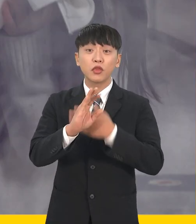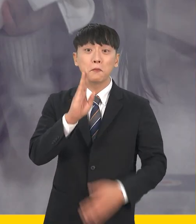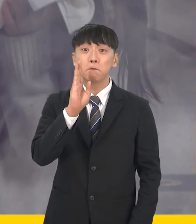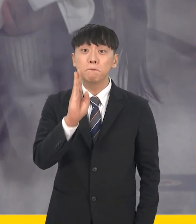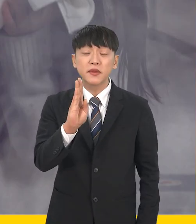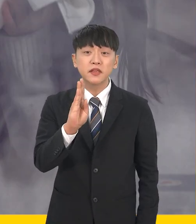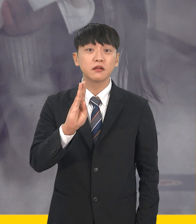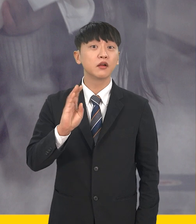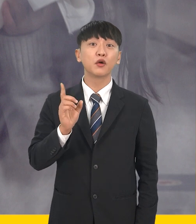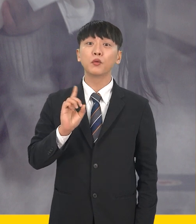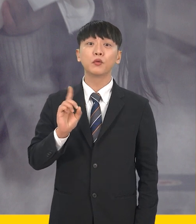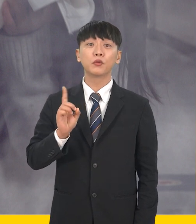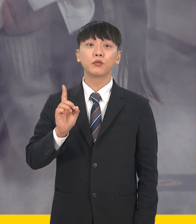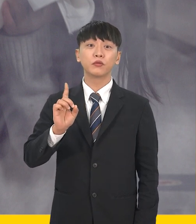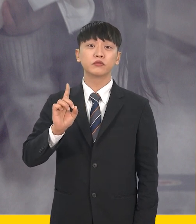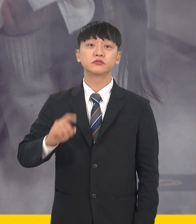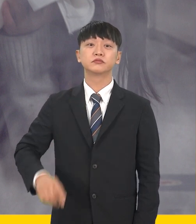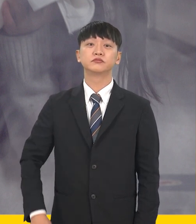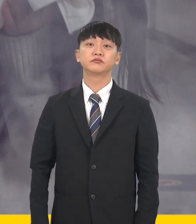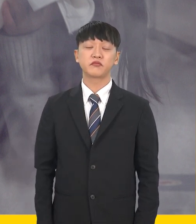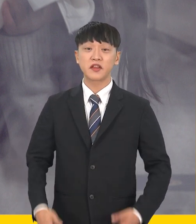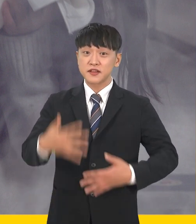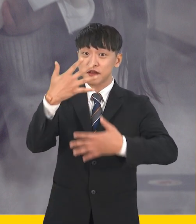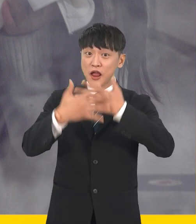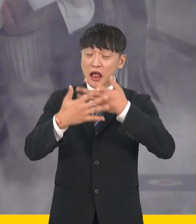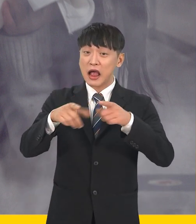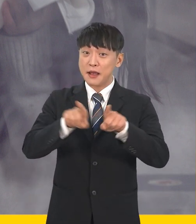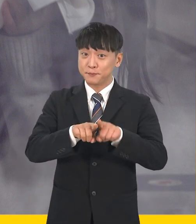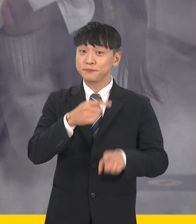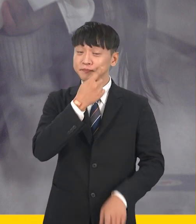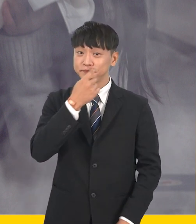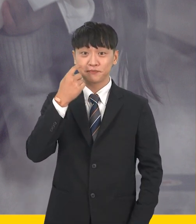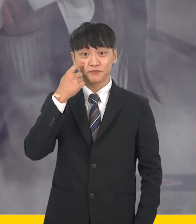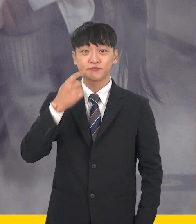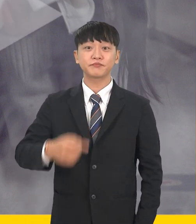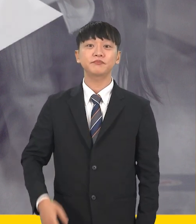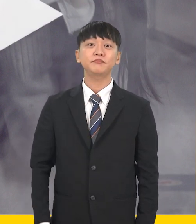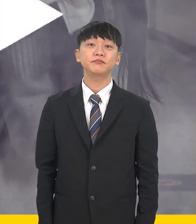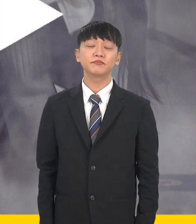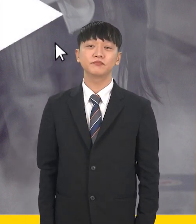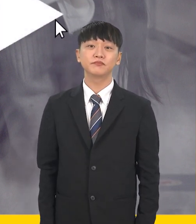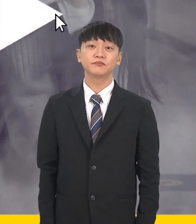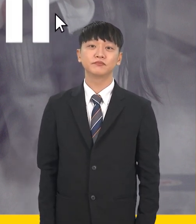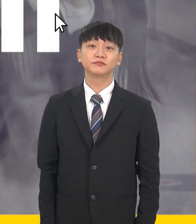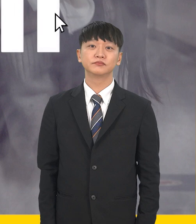그렇다면 B를 선택하면 어떻게 될까요? 영상을 통해 확인해 볼게요.